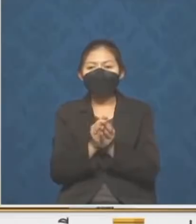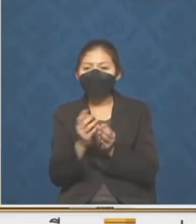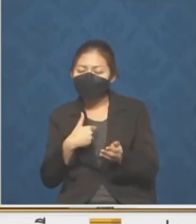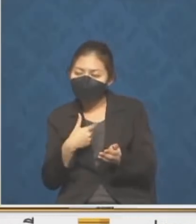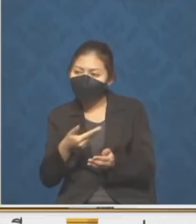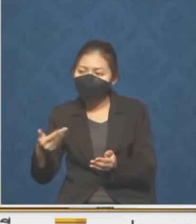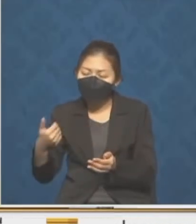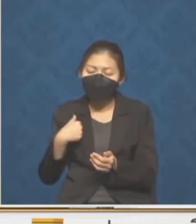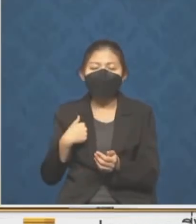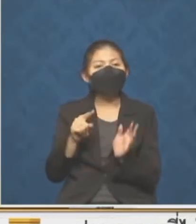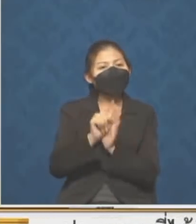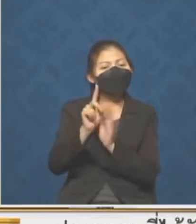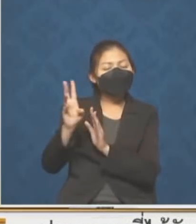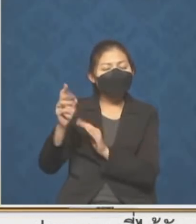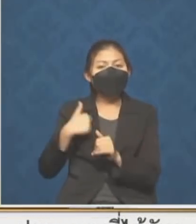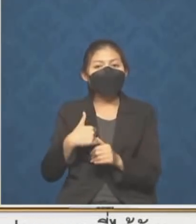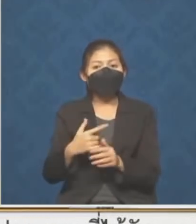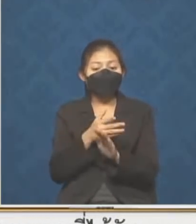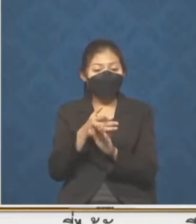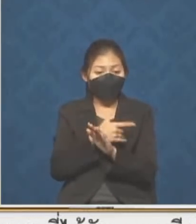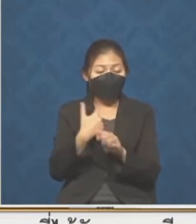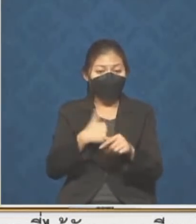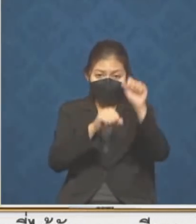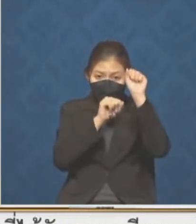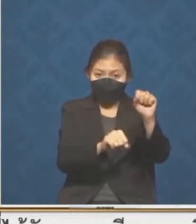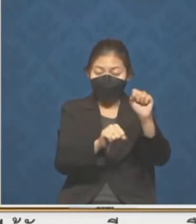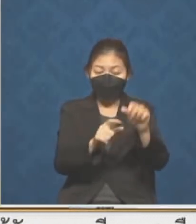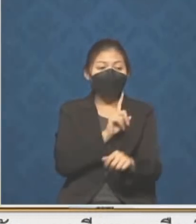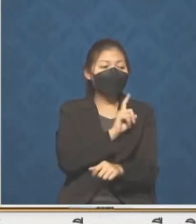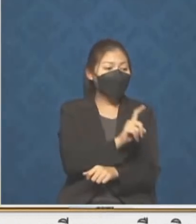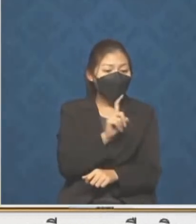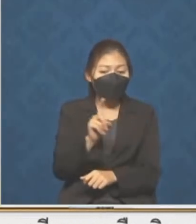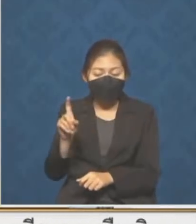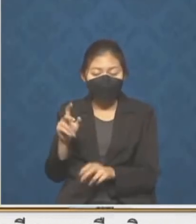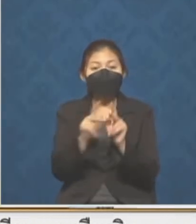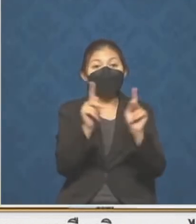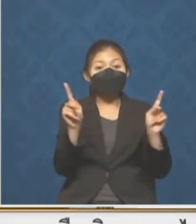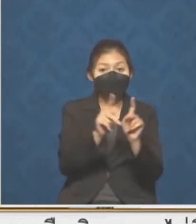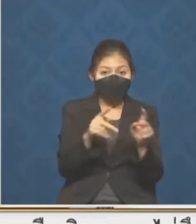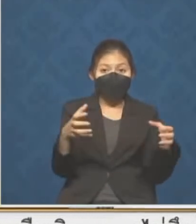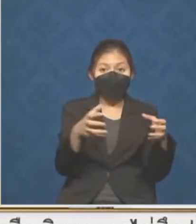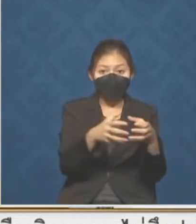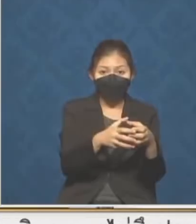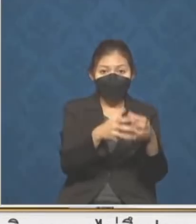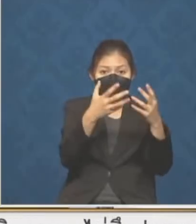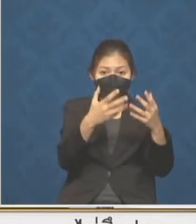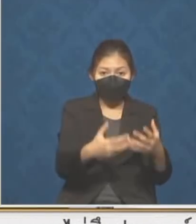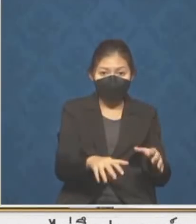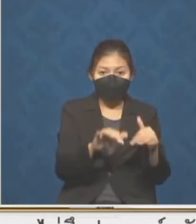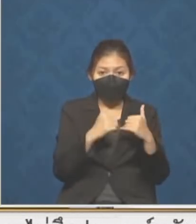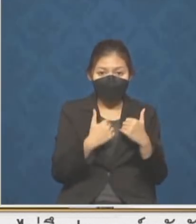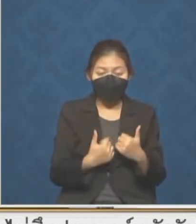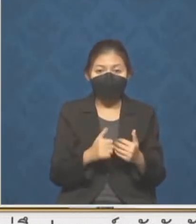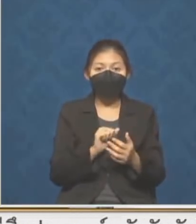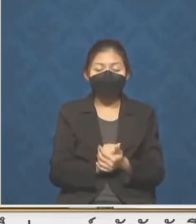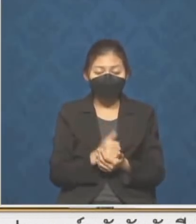ในปี57จนถึงปัจจุบันขณะที่วิสัยทัศน์และภาวะผู้นำการบริหารงานที่ไร้ประสิทธิภาพก็ทำหนี้ครัวเรือน